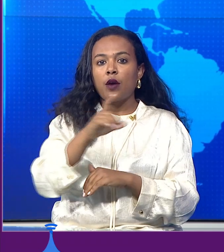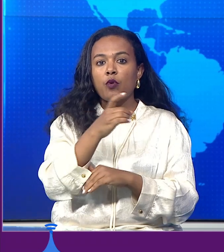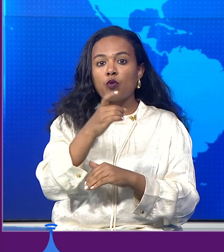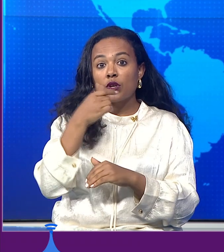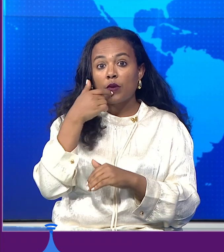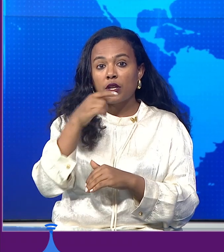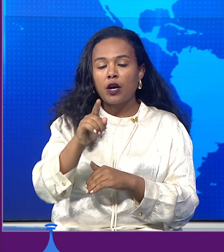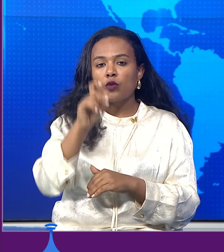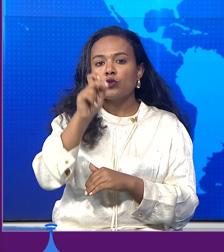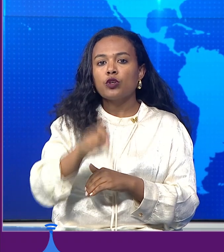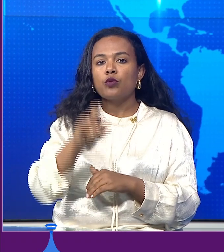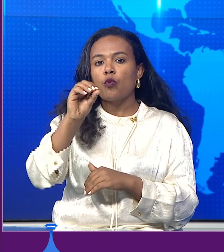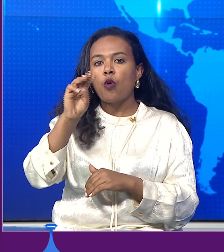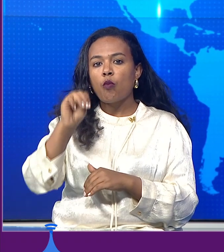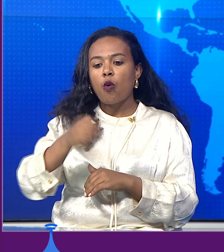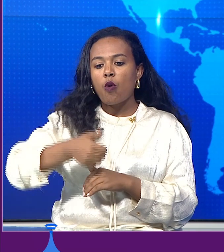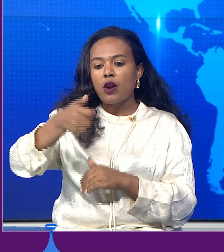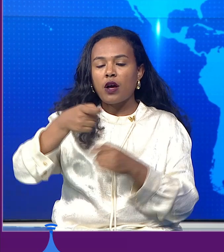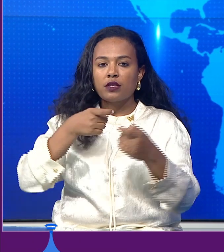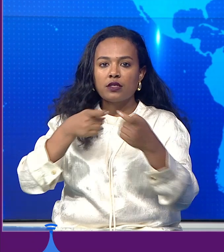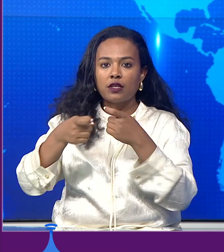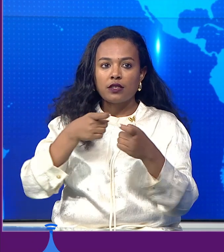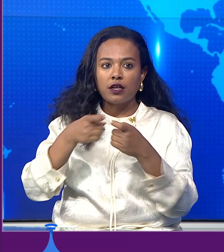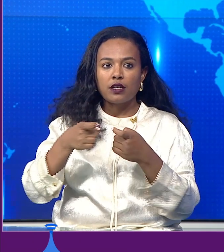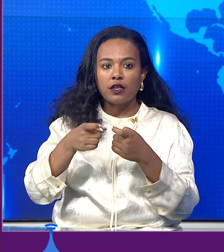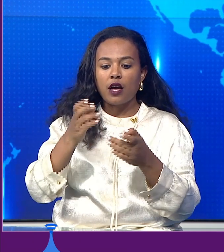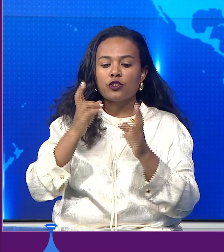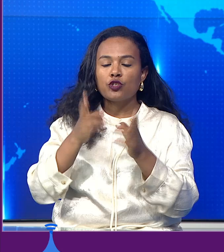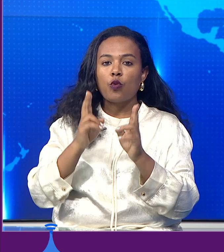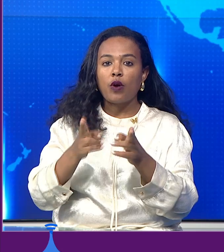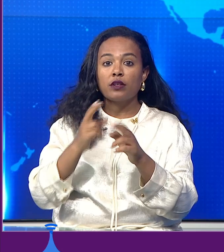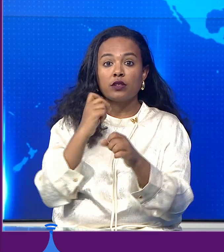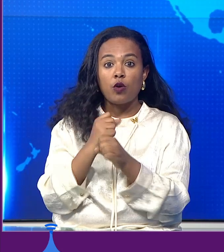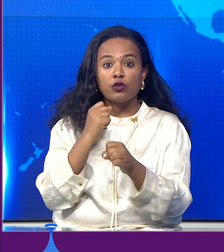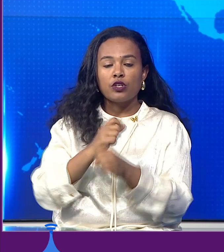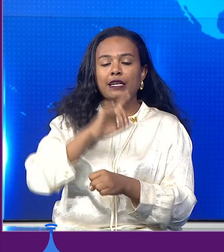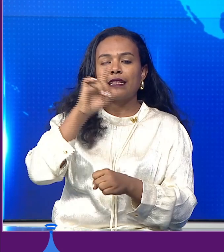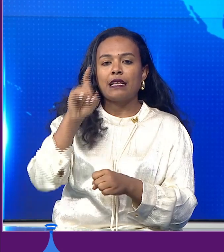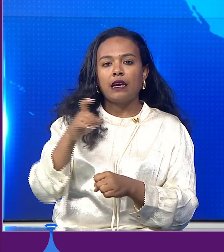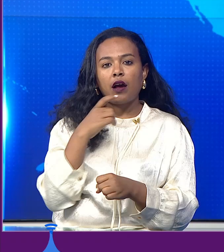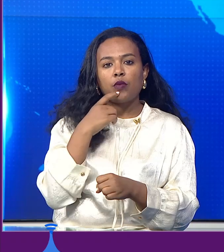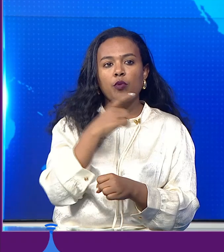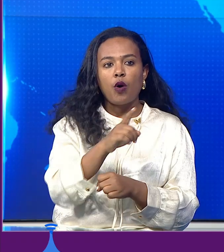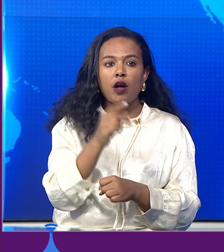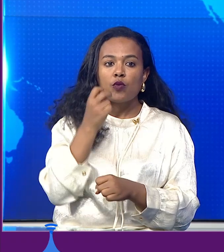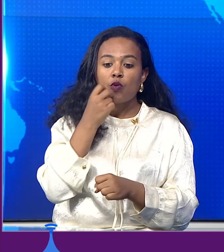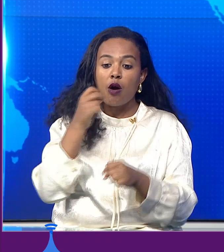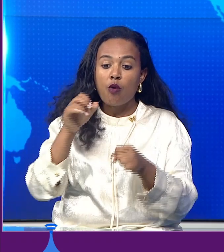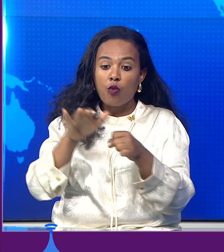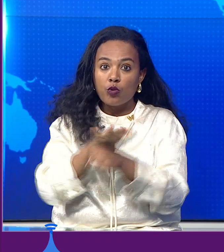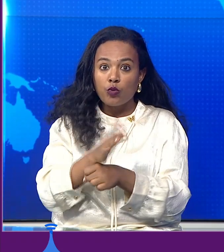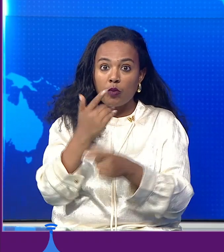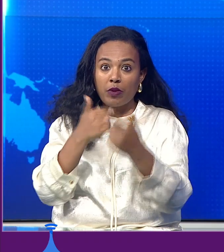የሚያነሱት የደቡብ ኦሞ ዞን ዋና አስተዳዳሪ ማዕከል ማሊኮ አስቸኳይ ስራዎችን ይጠይቃል ብለዋል። ውሃው ሞልቶ በመጣ